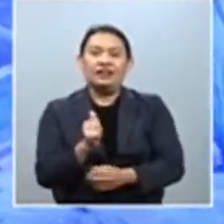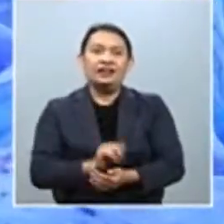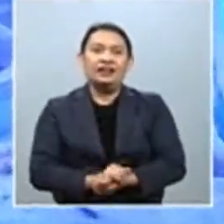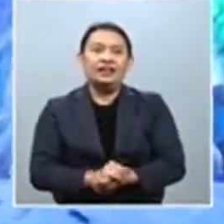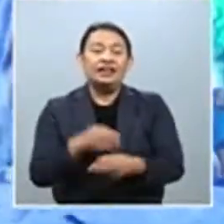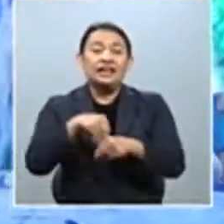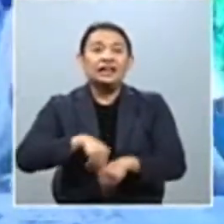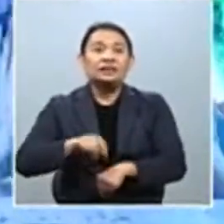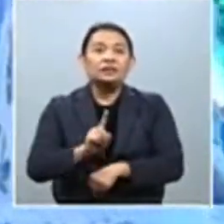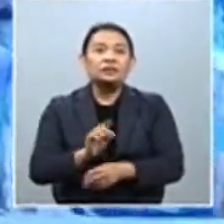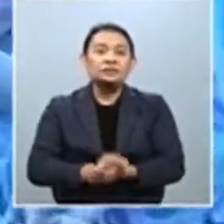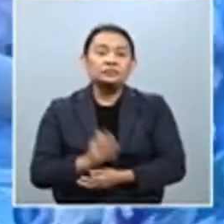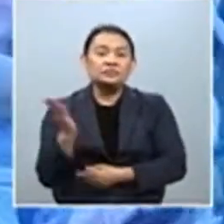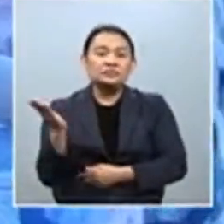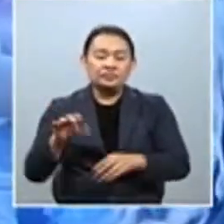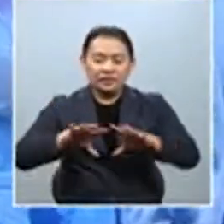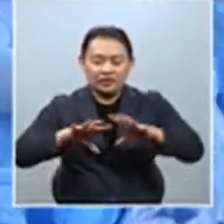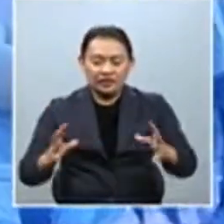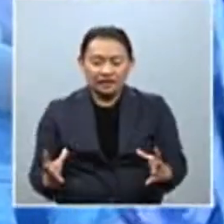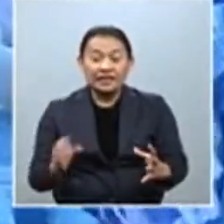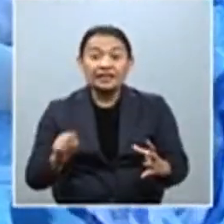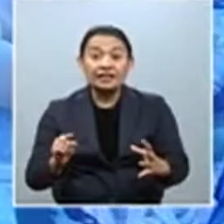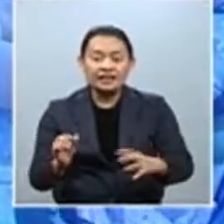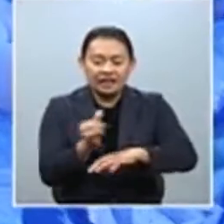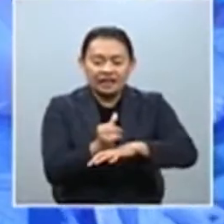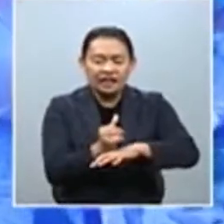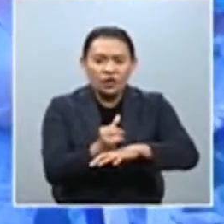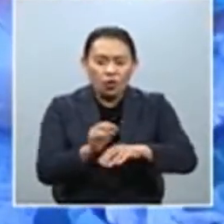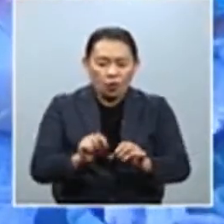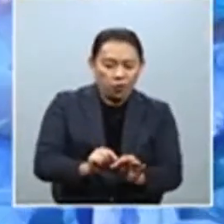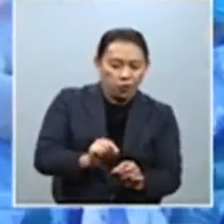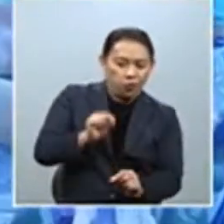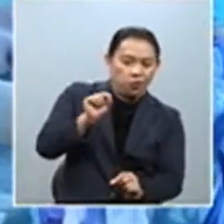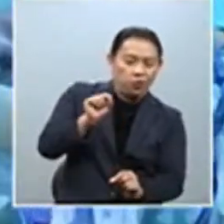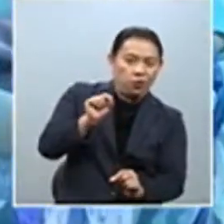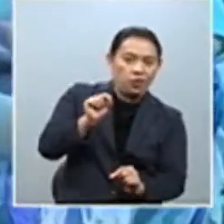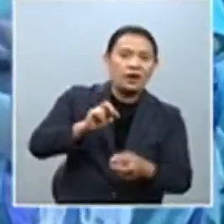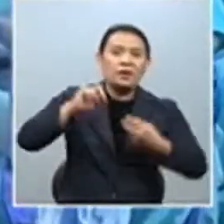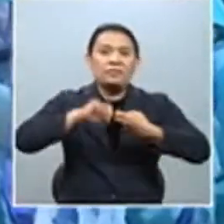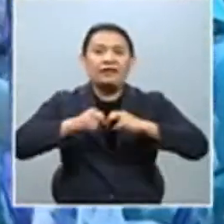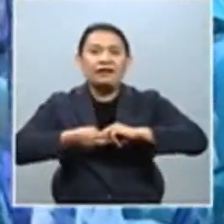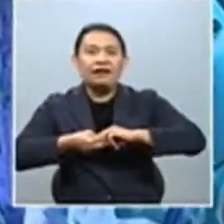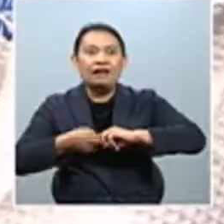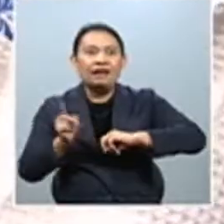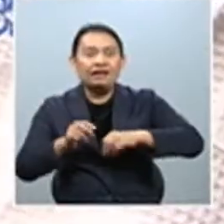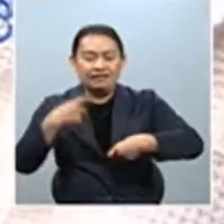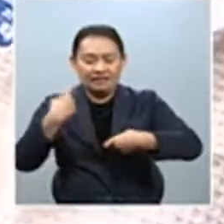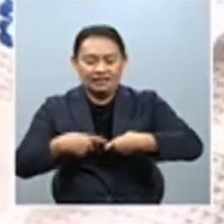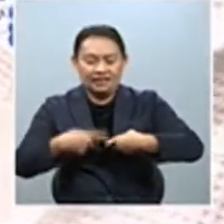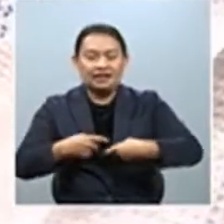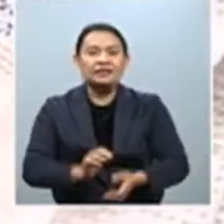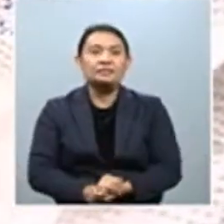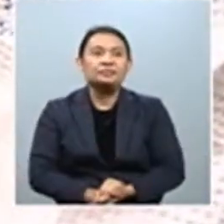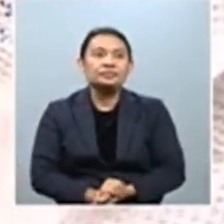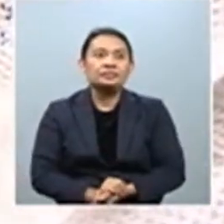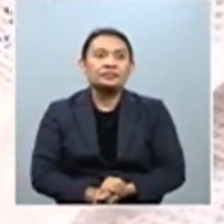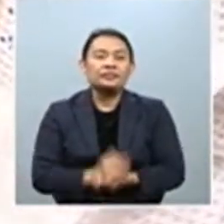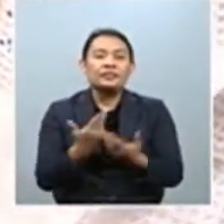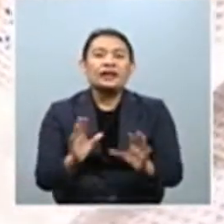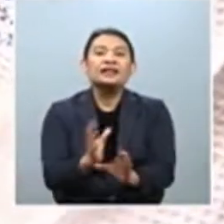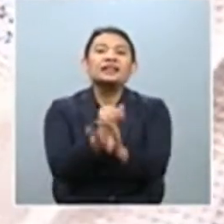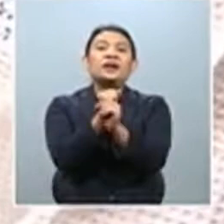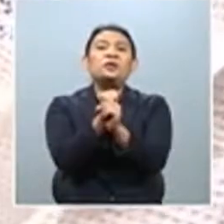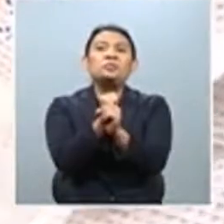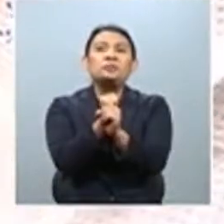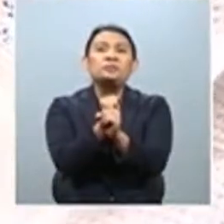ไปอยู่บนม็อกอัพเป็นสเต็ปที่เขาขึ้นมาซึ่งสูงมากก็เลยเกิดปัญหาแกเป็นความยากขึ้นอีกได้ข้อสรุปว่าให้ทีมง